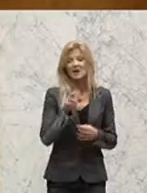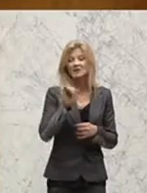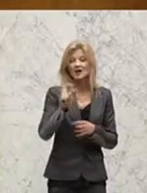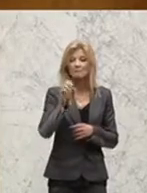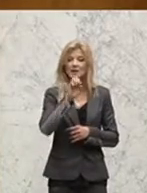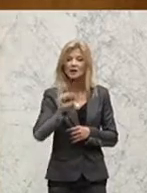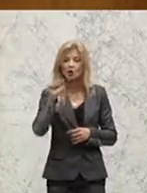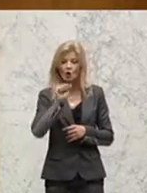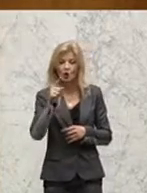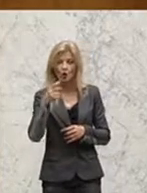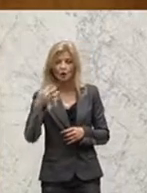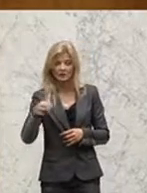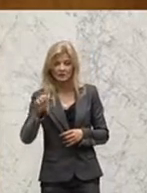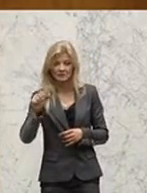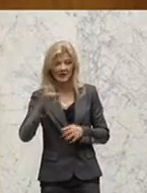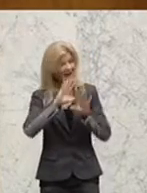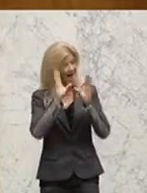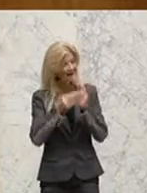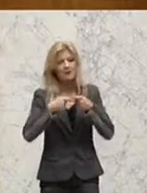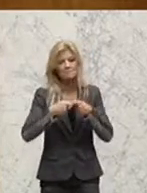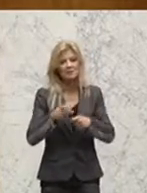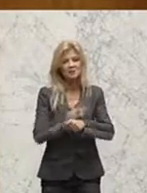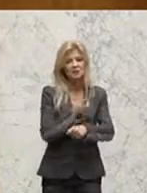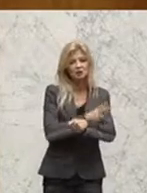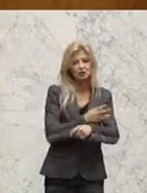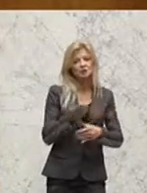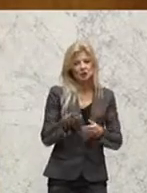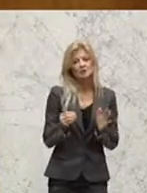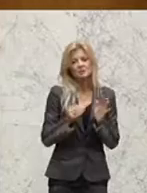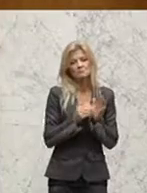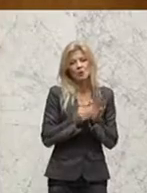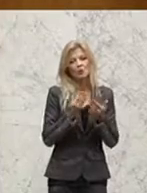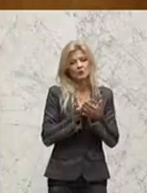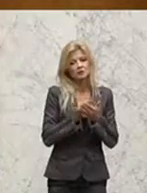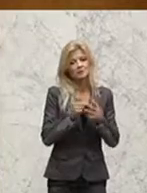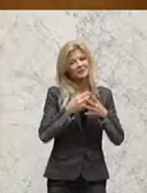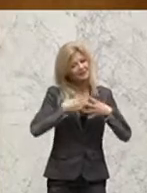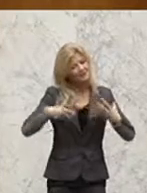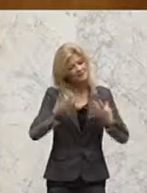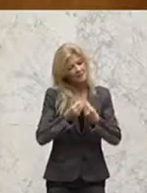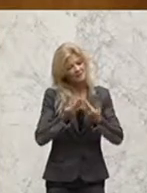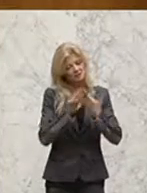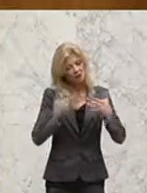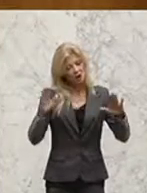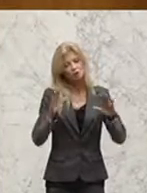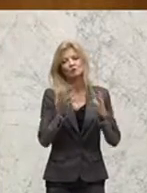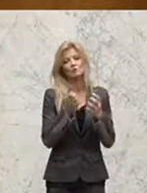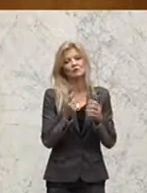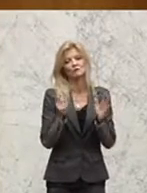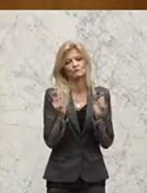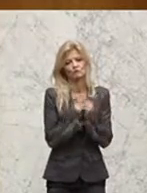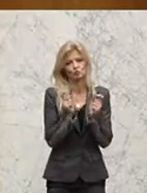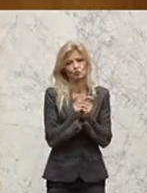in allen Mitgliedstaaten ist für das Funktionieren unseres gemeinsamen Asylwesens unabdingbar, das